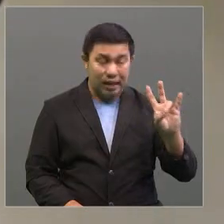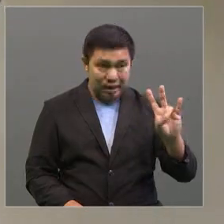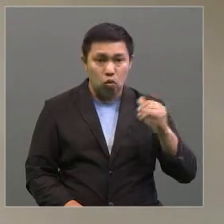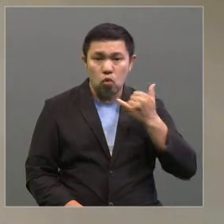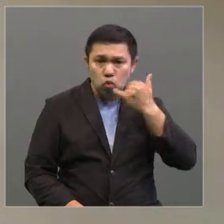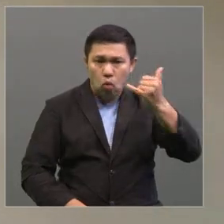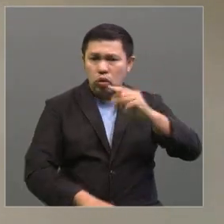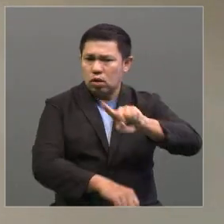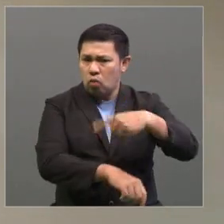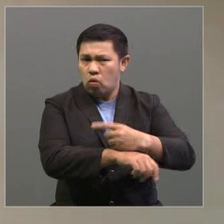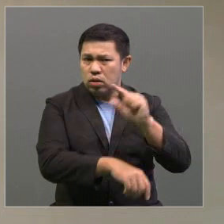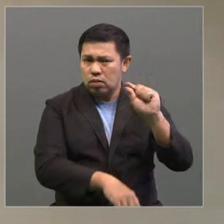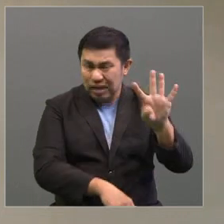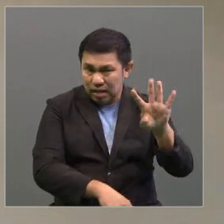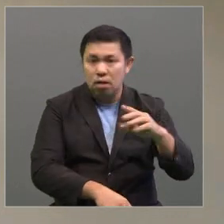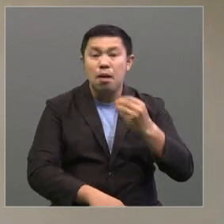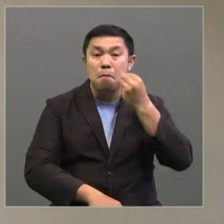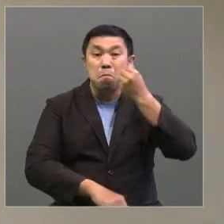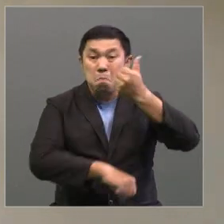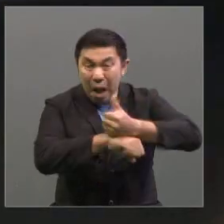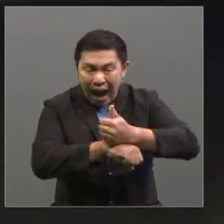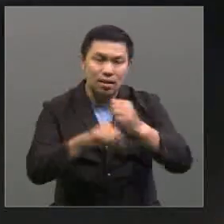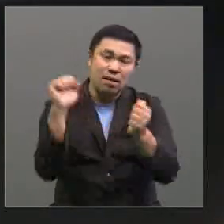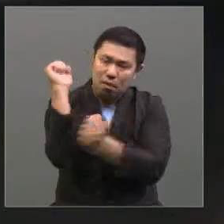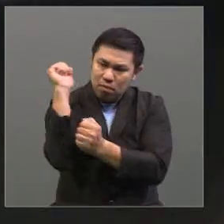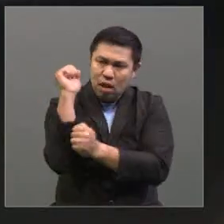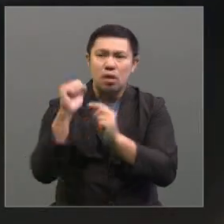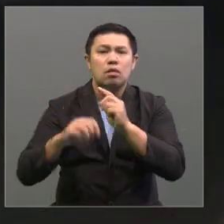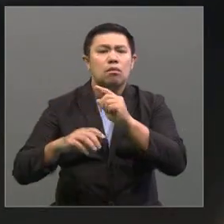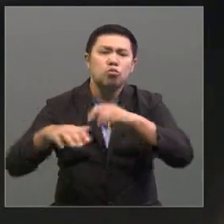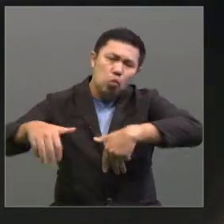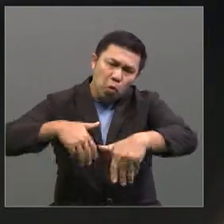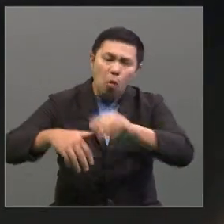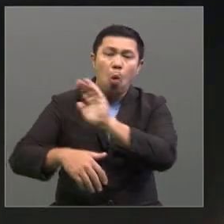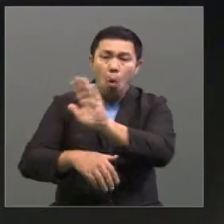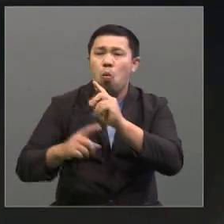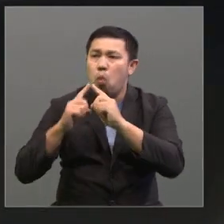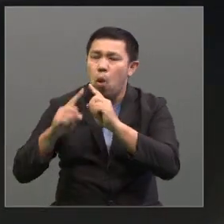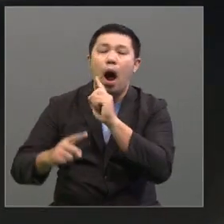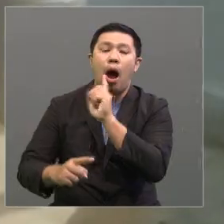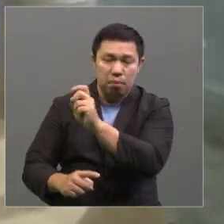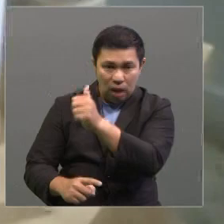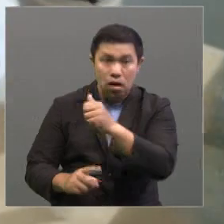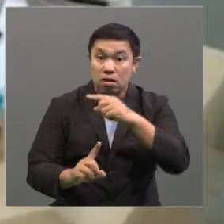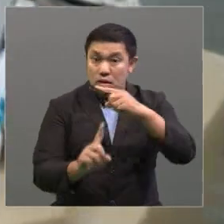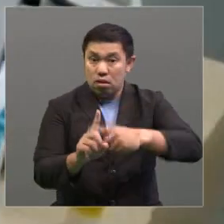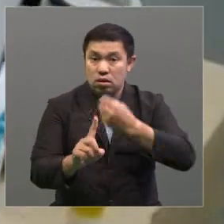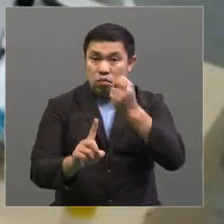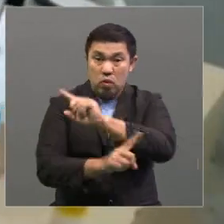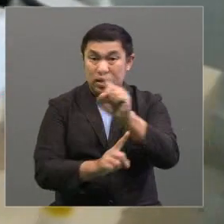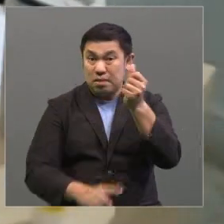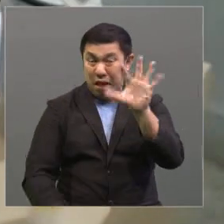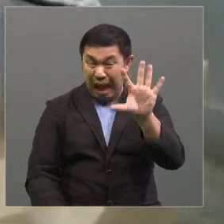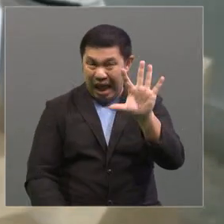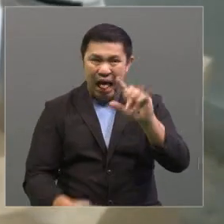ชมงค่ะหรือว่ากำนันผู้ใหญ่บ้านผู้นำชุมชนก็ประสานได้และในวันที่ 15ธันวาคมนี้แล้วนะคะที่จะเริ่ม